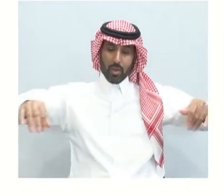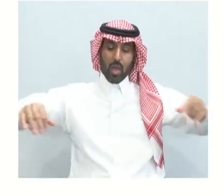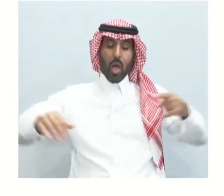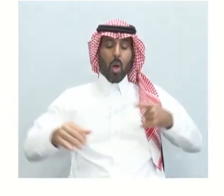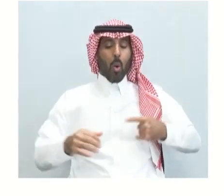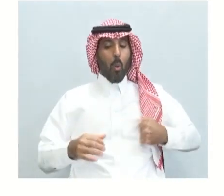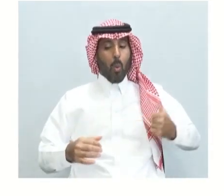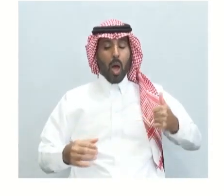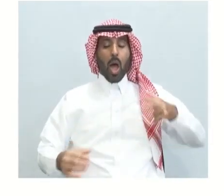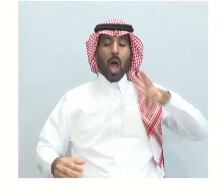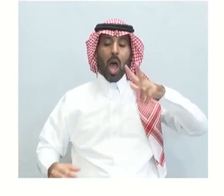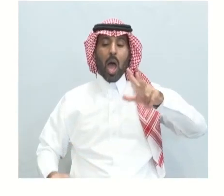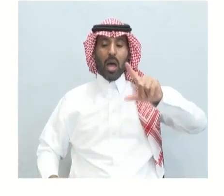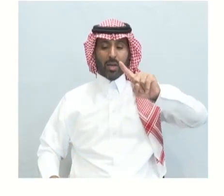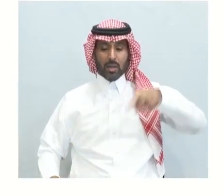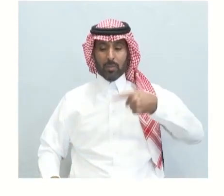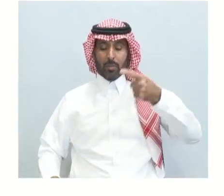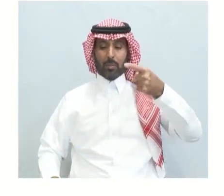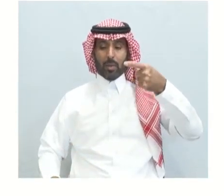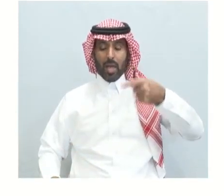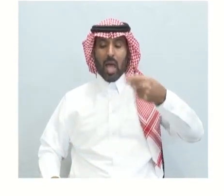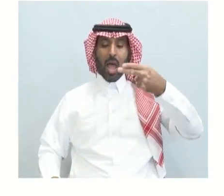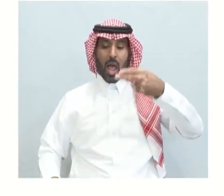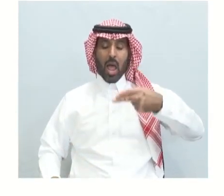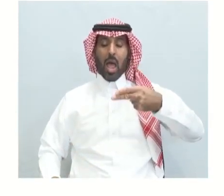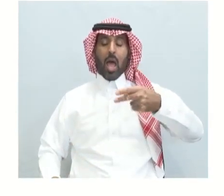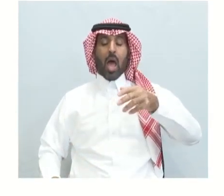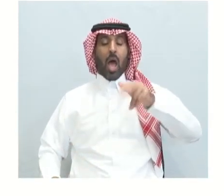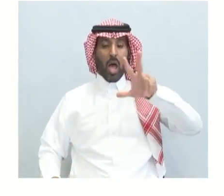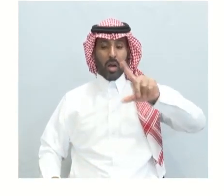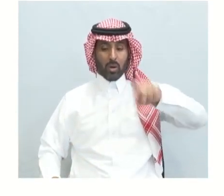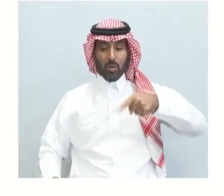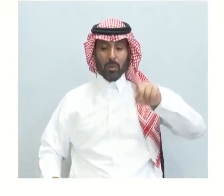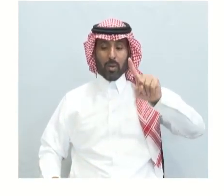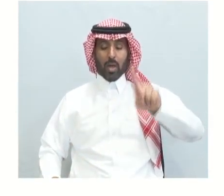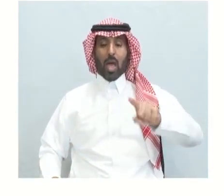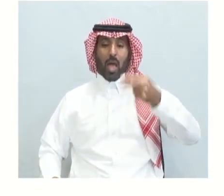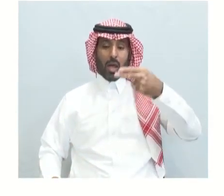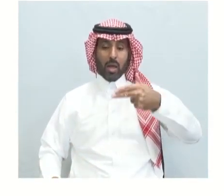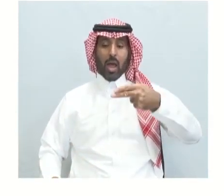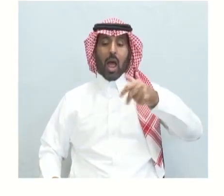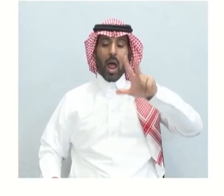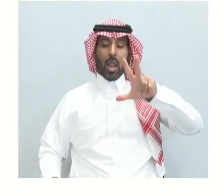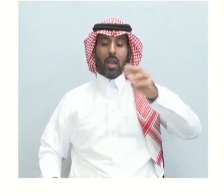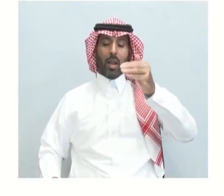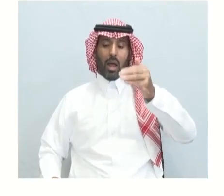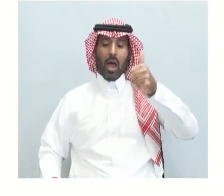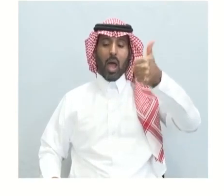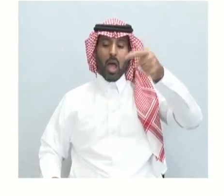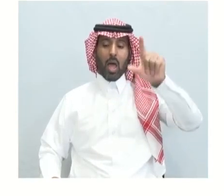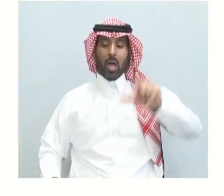احسنتم الربع الخالي الذي تبلغ مساحته نحو 430,000 كو